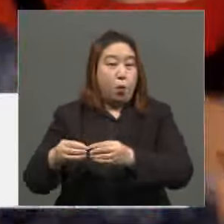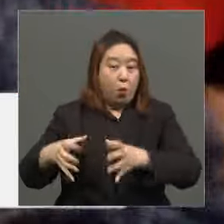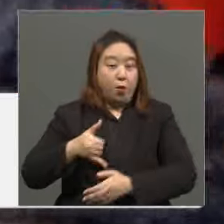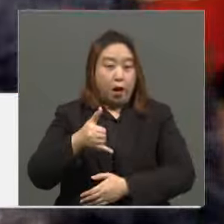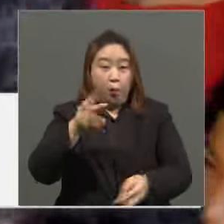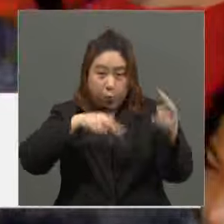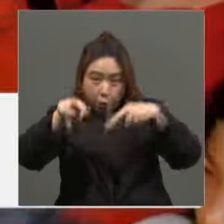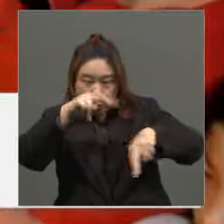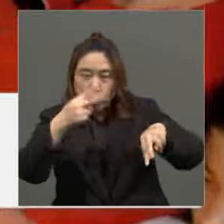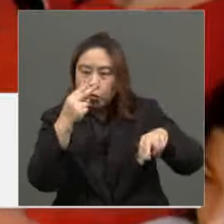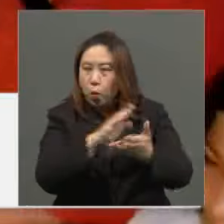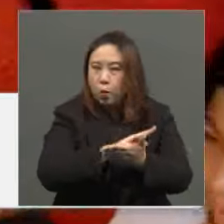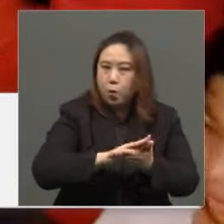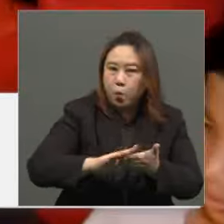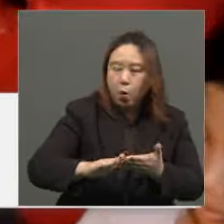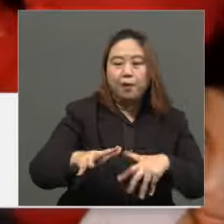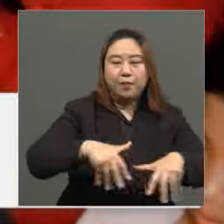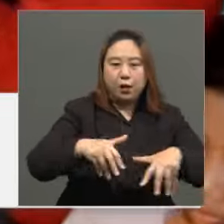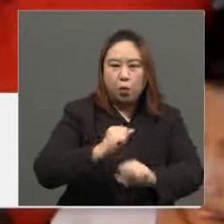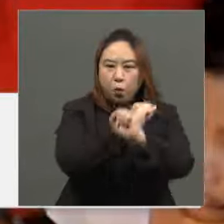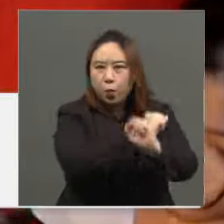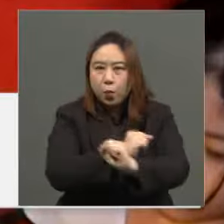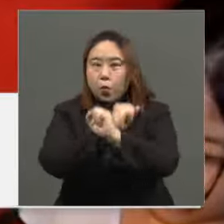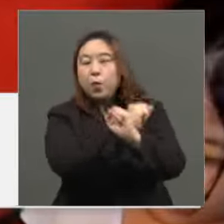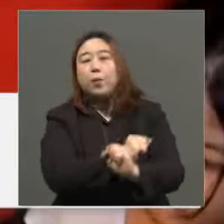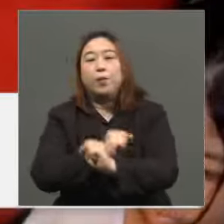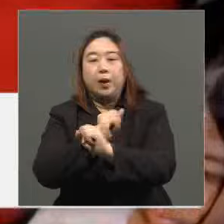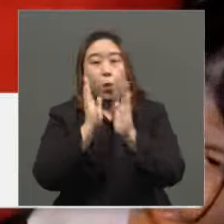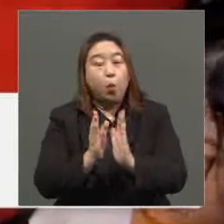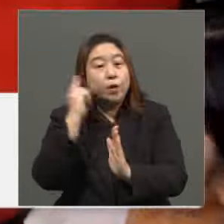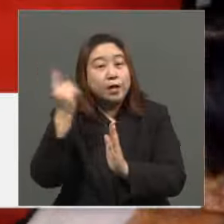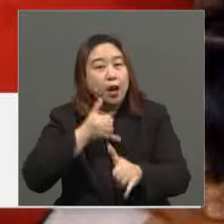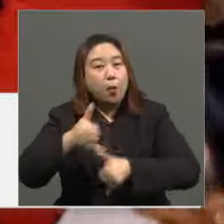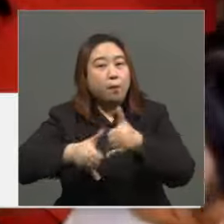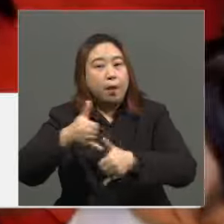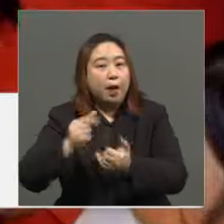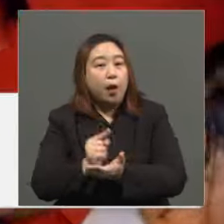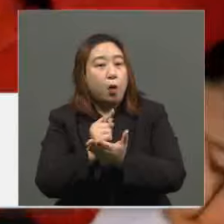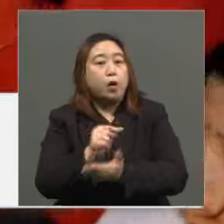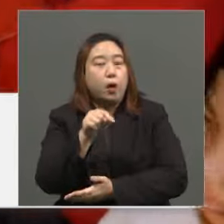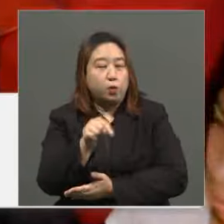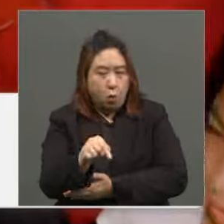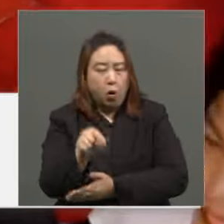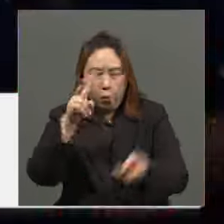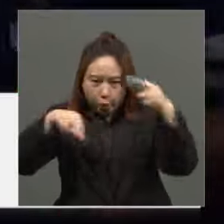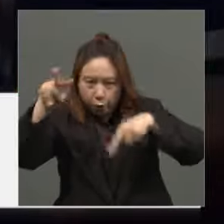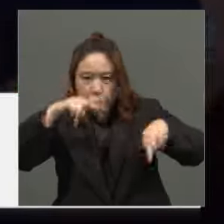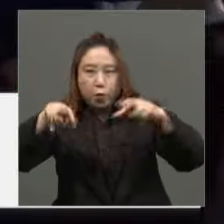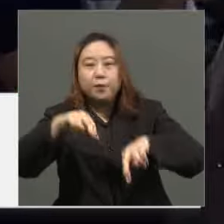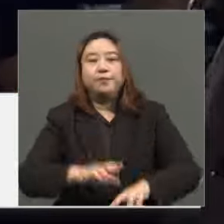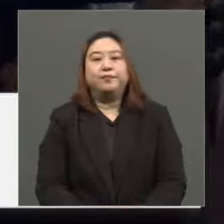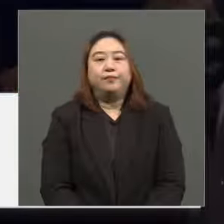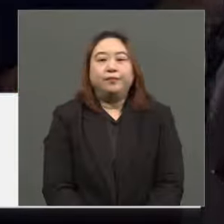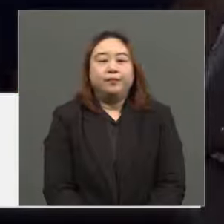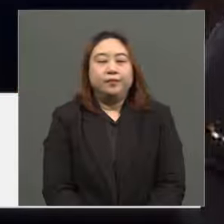ร้อยดูแลความปลอดภัยพี่น้องประชาชนและนักท่องเที่ยวที่เดินทางมาร่วมงานลอยกระทงที่เอเชียทีกด้วยค่ะก่อน